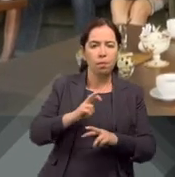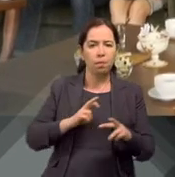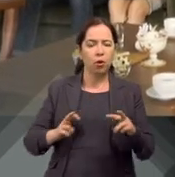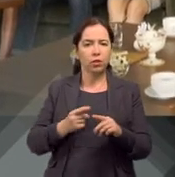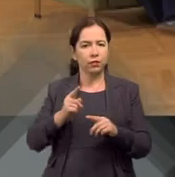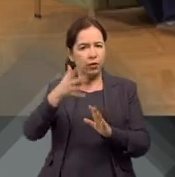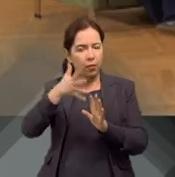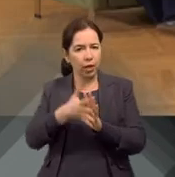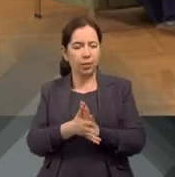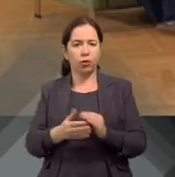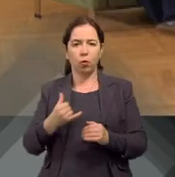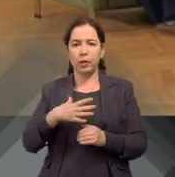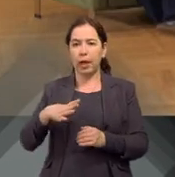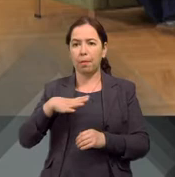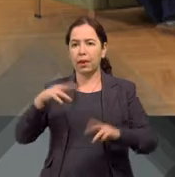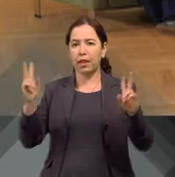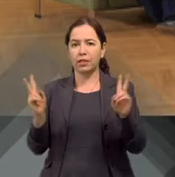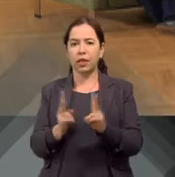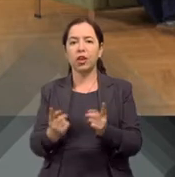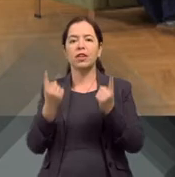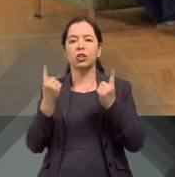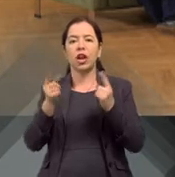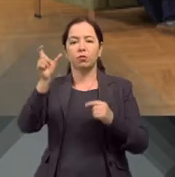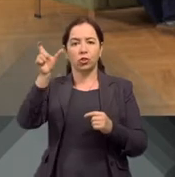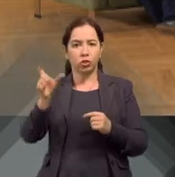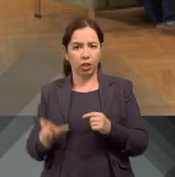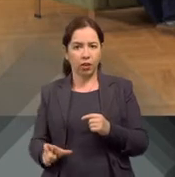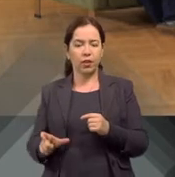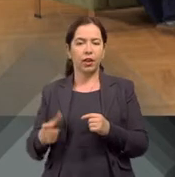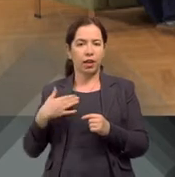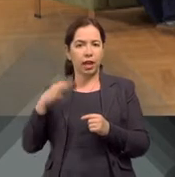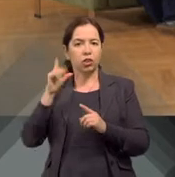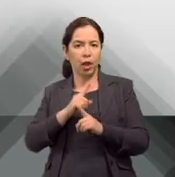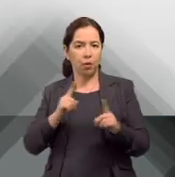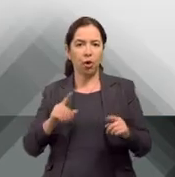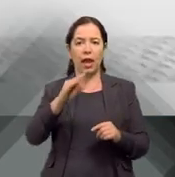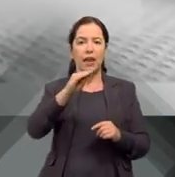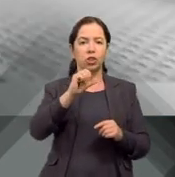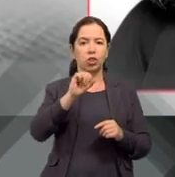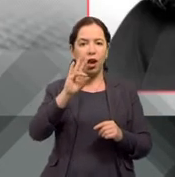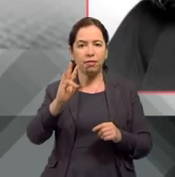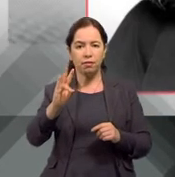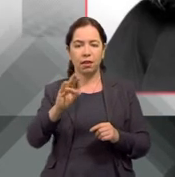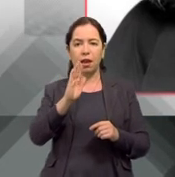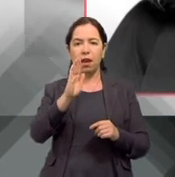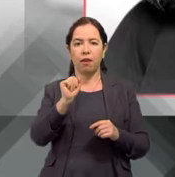произошла встреча с величайшим человеком этой эпохи, Жаном Ванье.